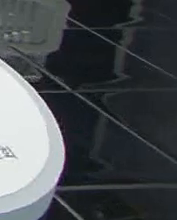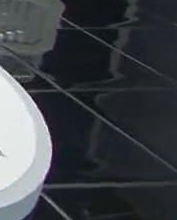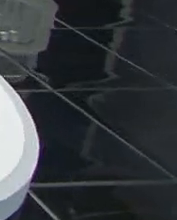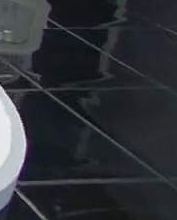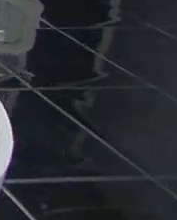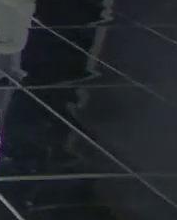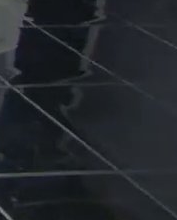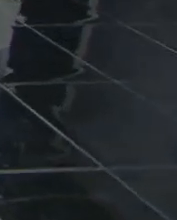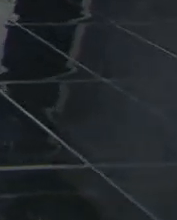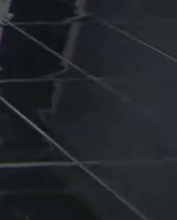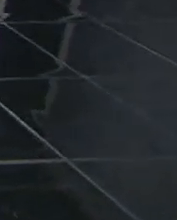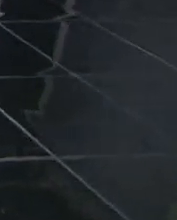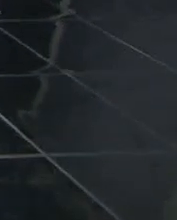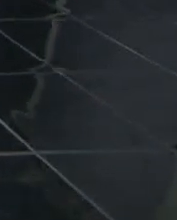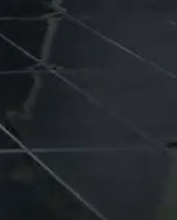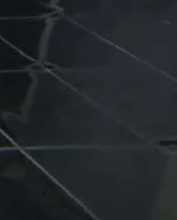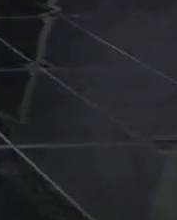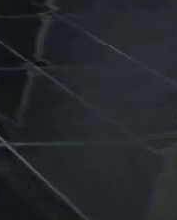데